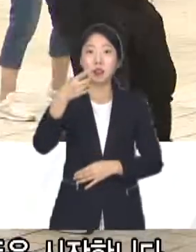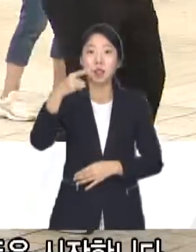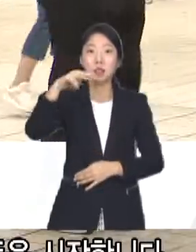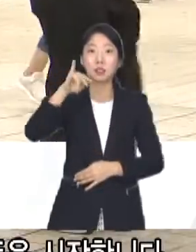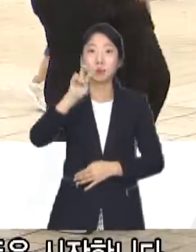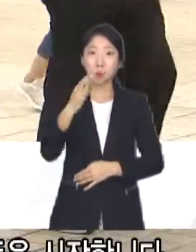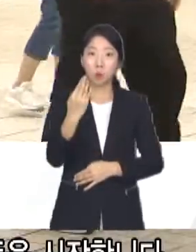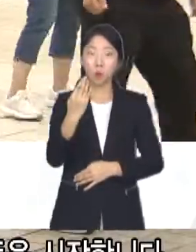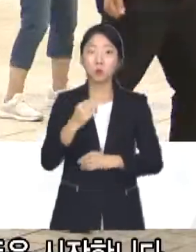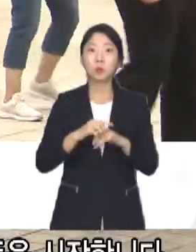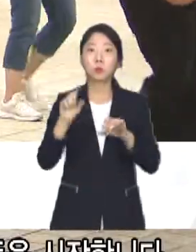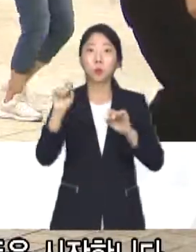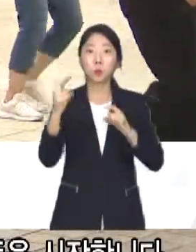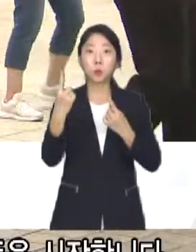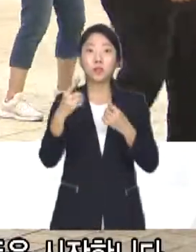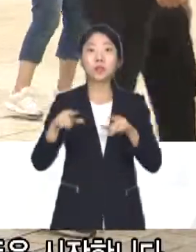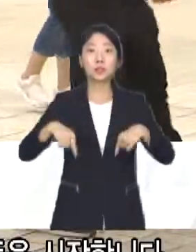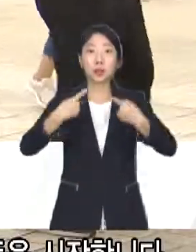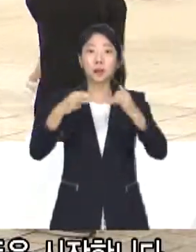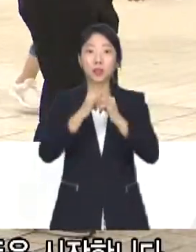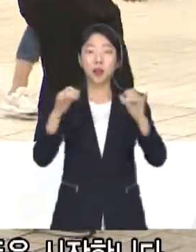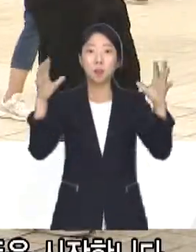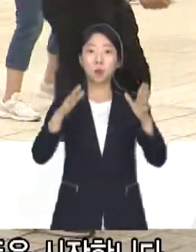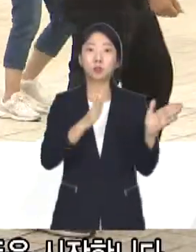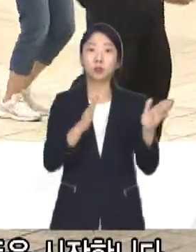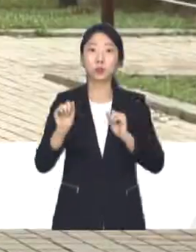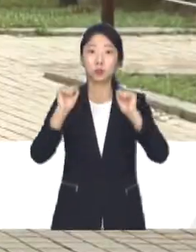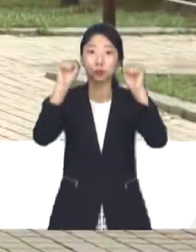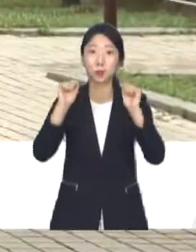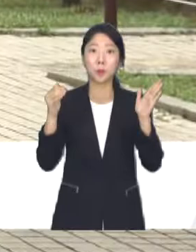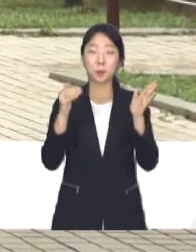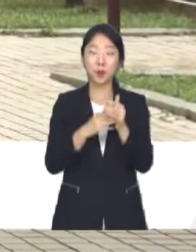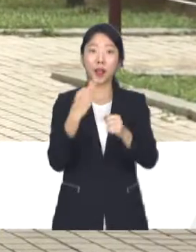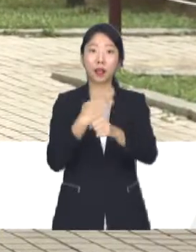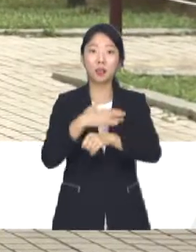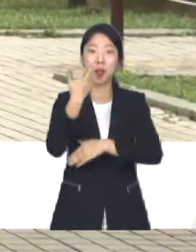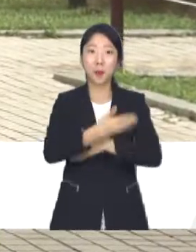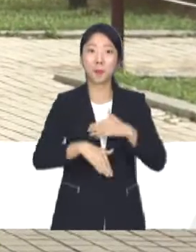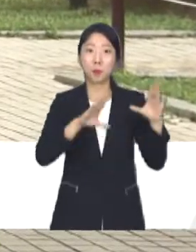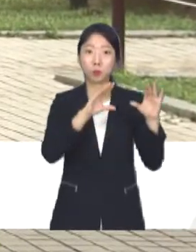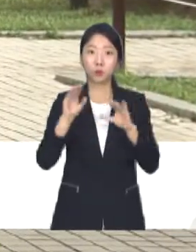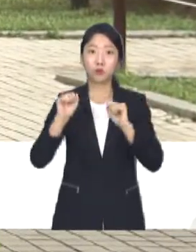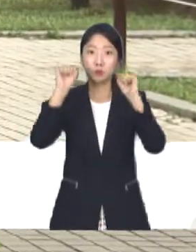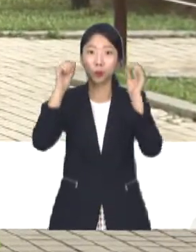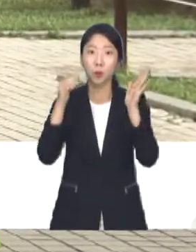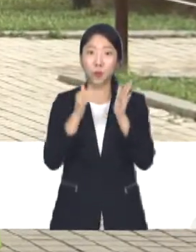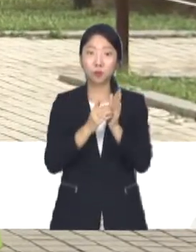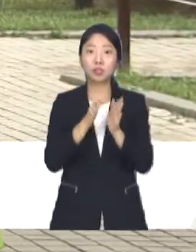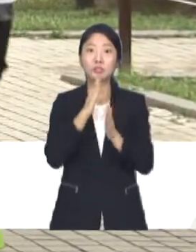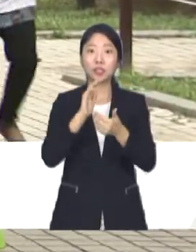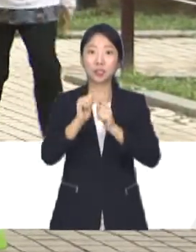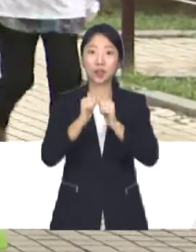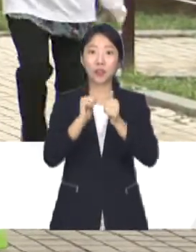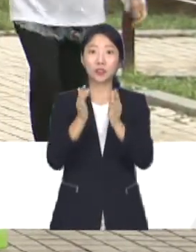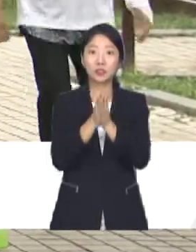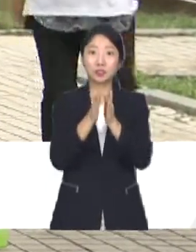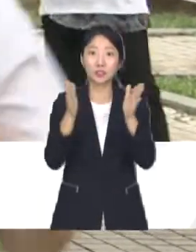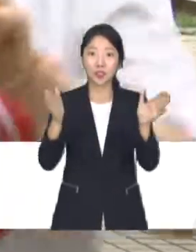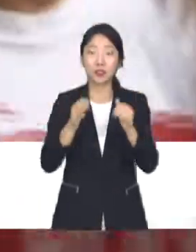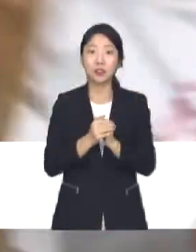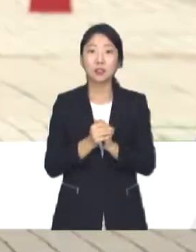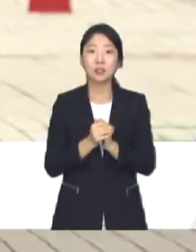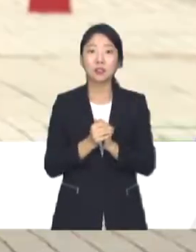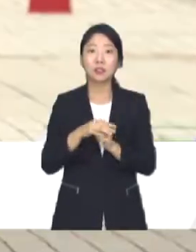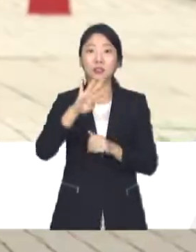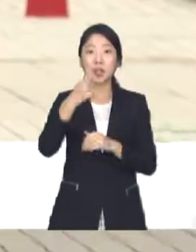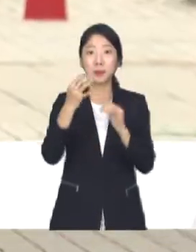함께 참가자들이 한자리에 모여 준비 운동을 시작합니다. 간단한 몸풀기를 마친 뒤 본격적인 러닝 레이스가